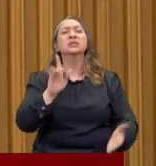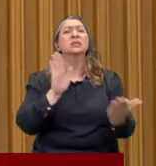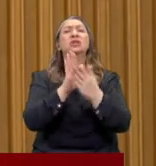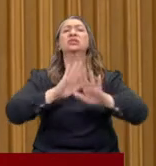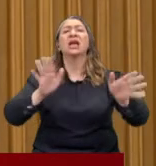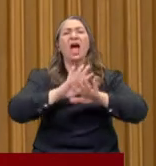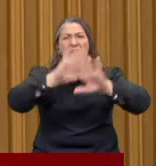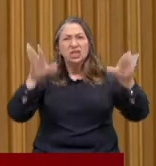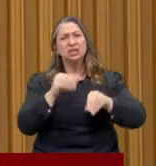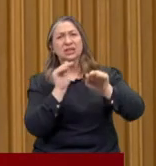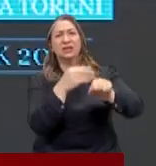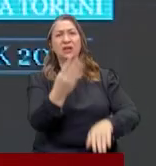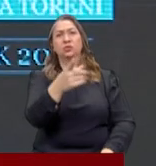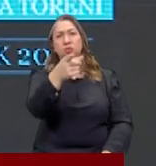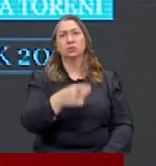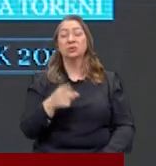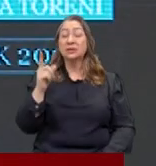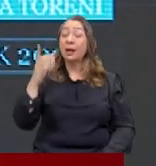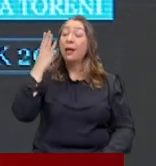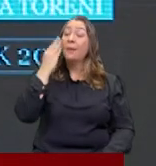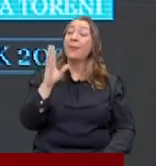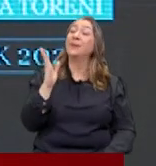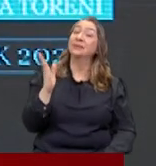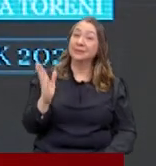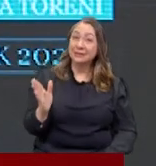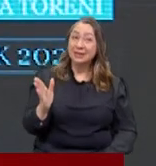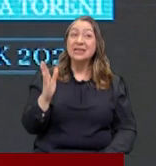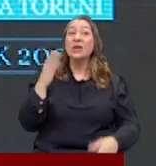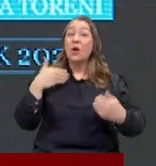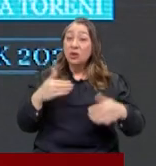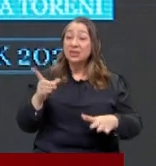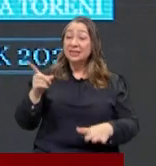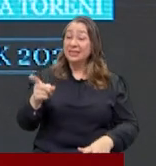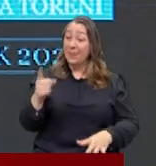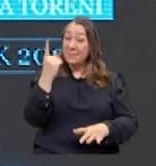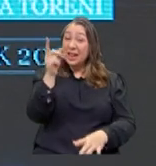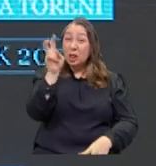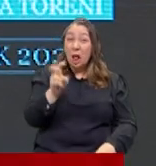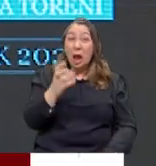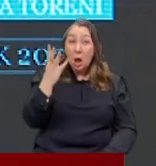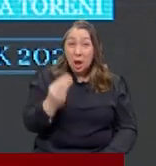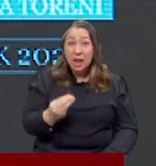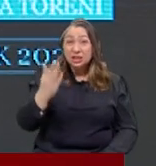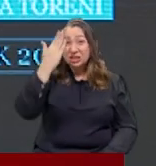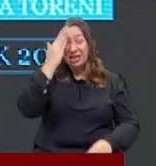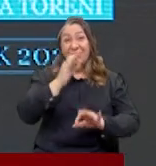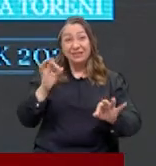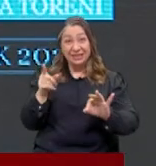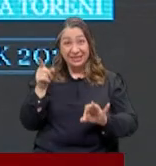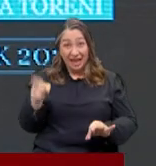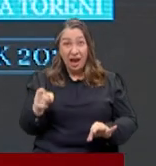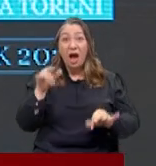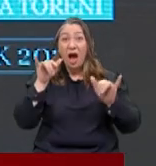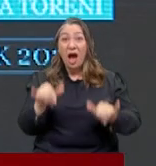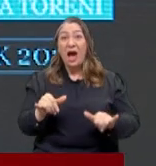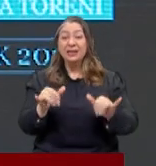değil, her türlü desteği veriyorlar. Sen idrak edemezsin. Zira ederi bir dolar olan şerefsizlerle